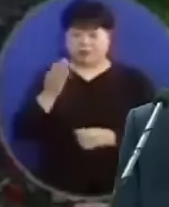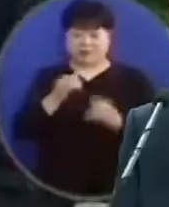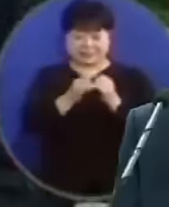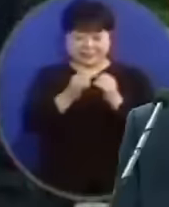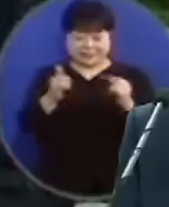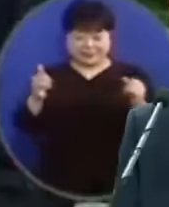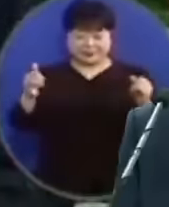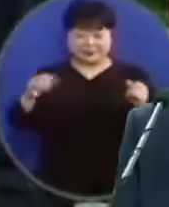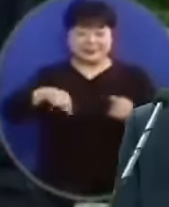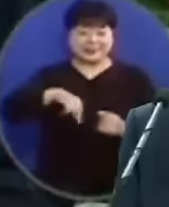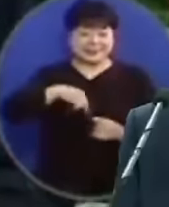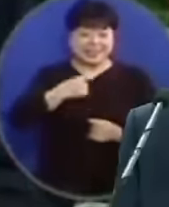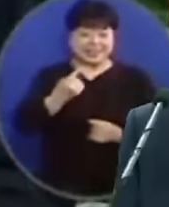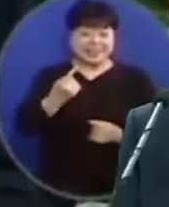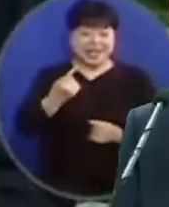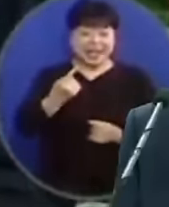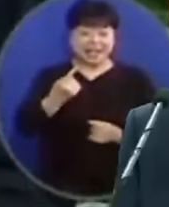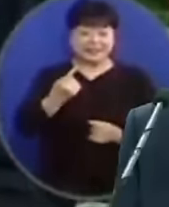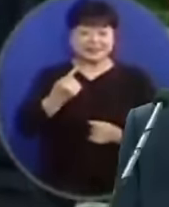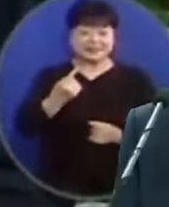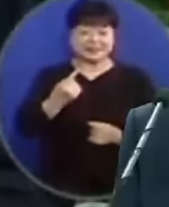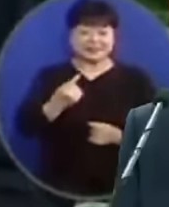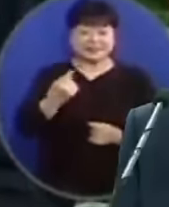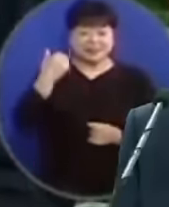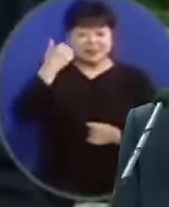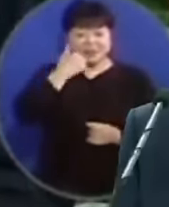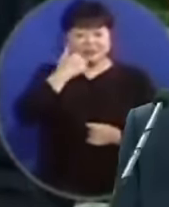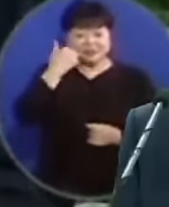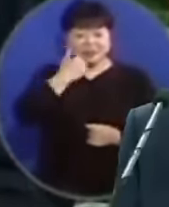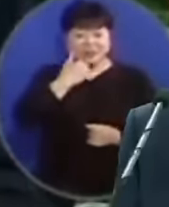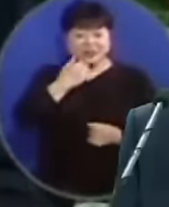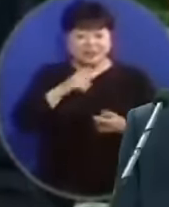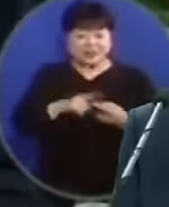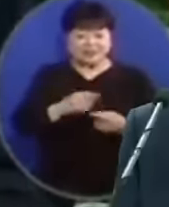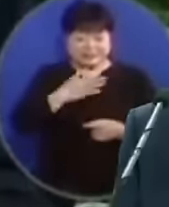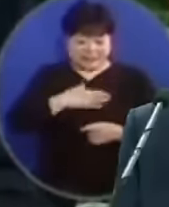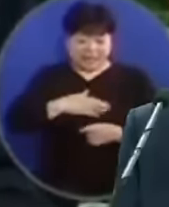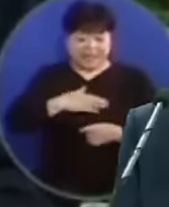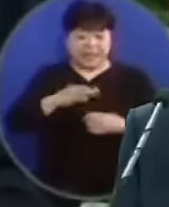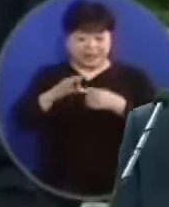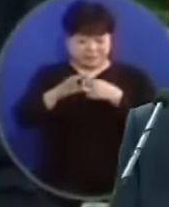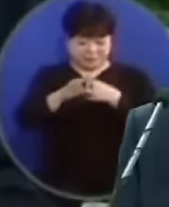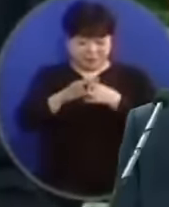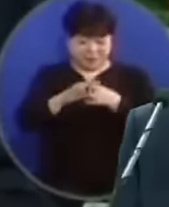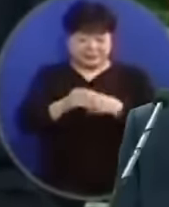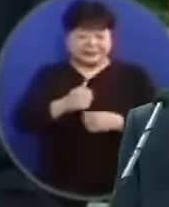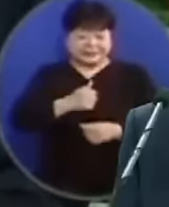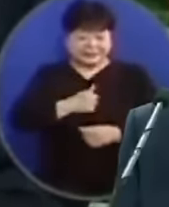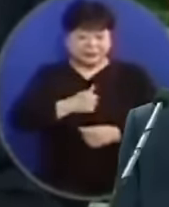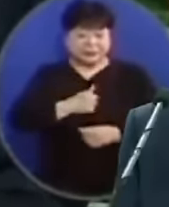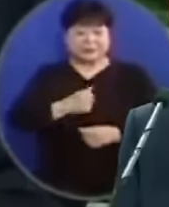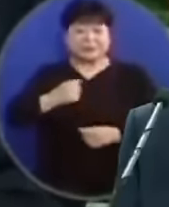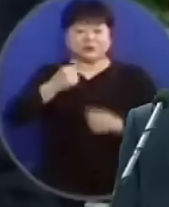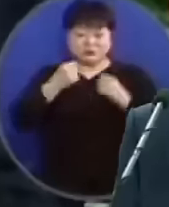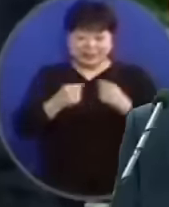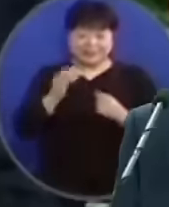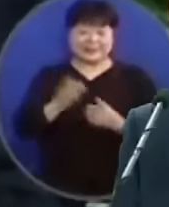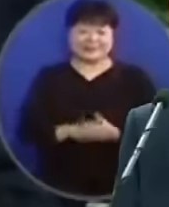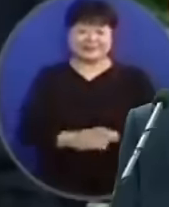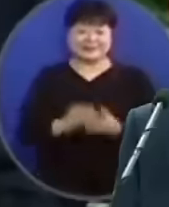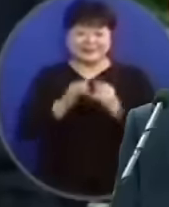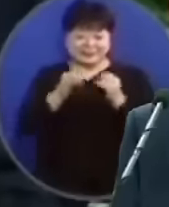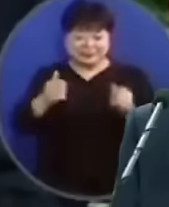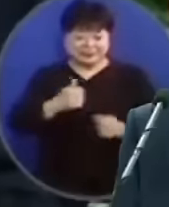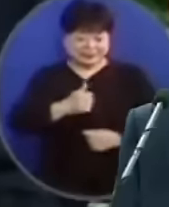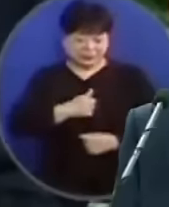사람은 자기가 어떠한 사람이었는가를 잘 알면은 자존심을 가지고 살게 되는 것이고